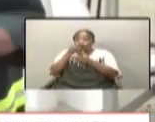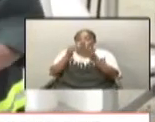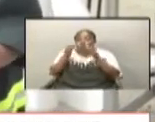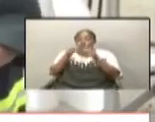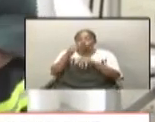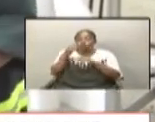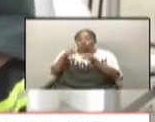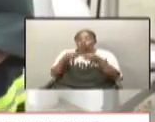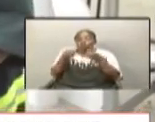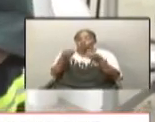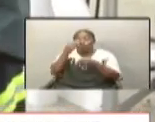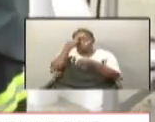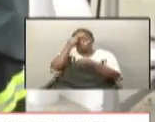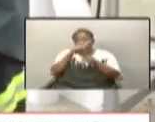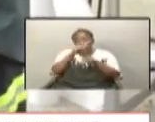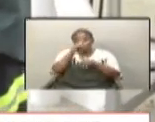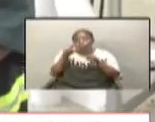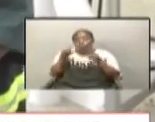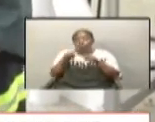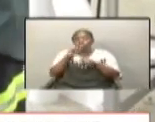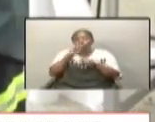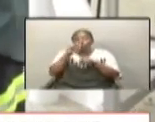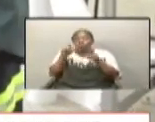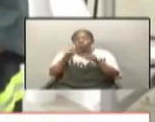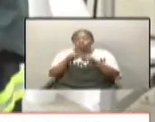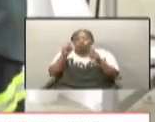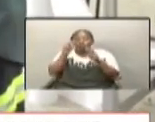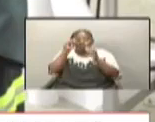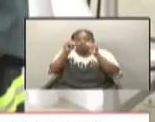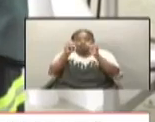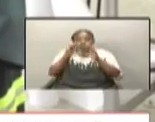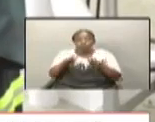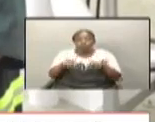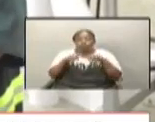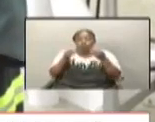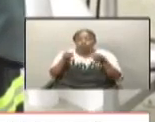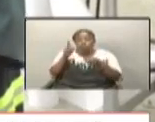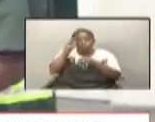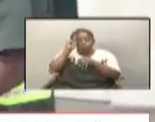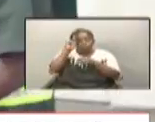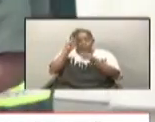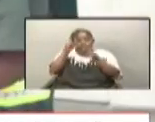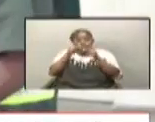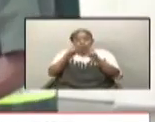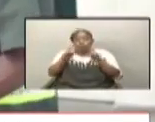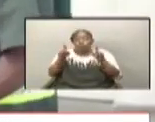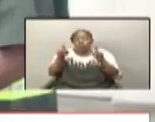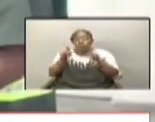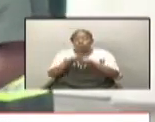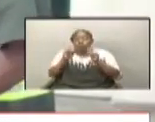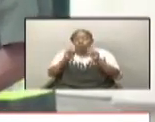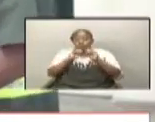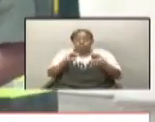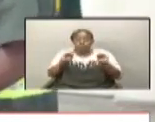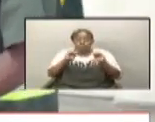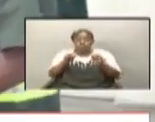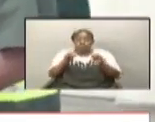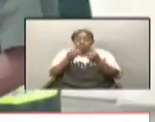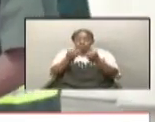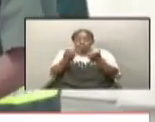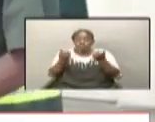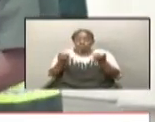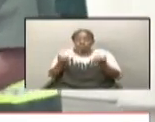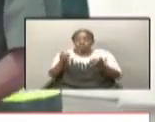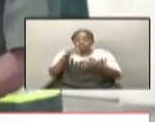abayizi ebibuuzo ne ansa n'abasomesa balowoozeddwako nga baweebwa obukodyo obw'enjawulo obunaabasobozesa okusomesa abayizi baabwe ku